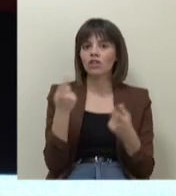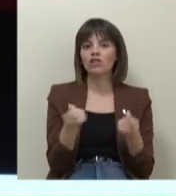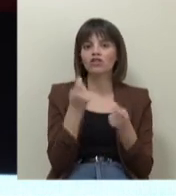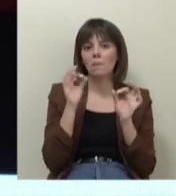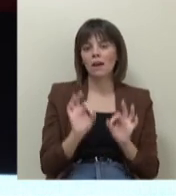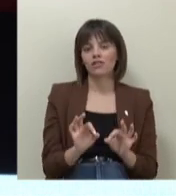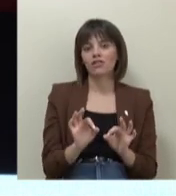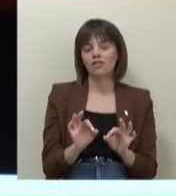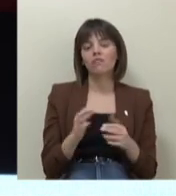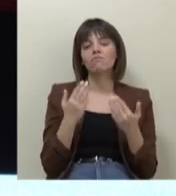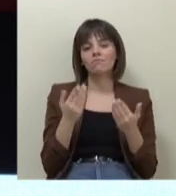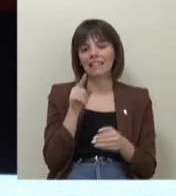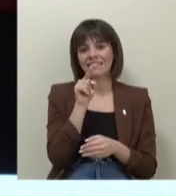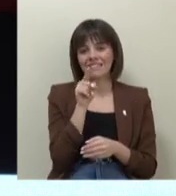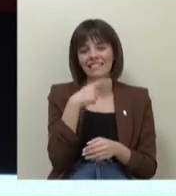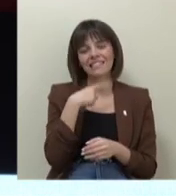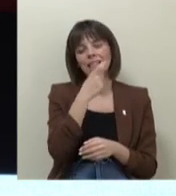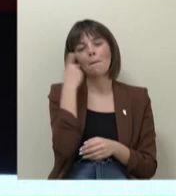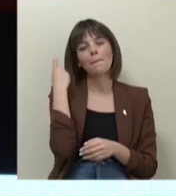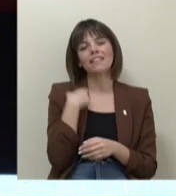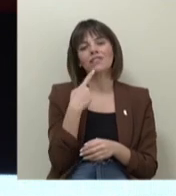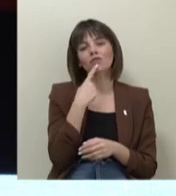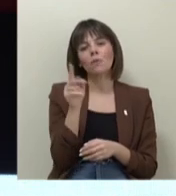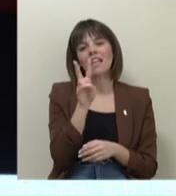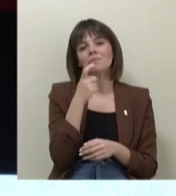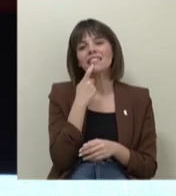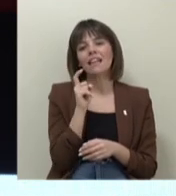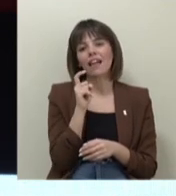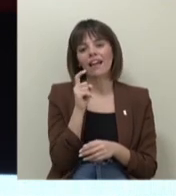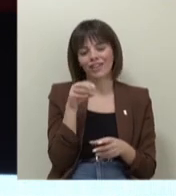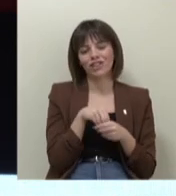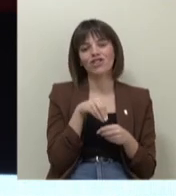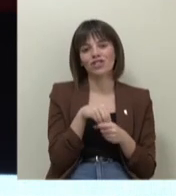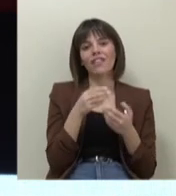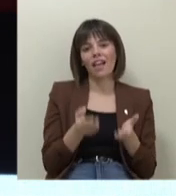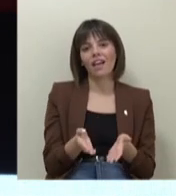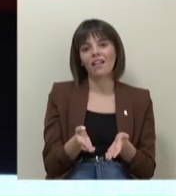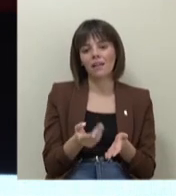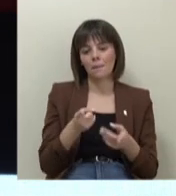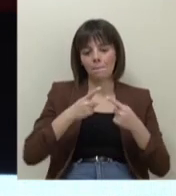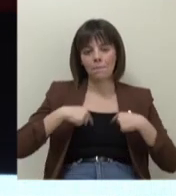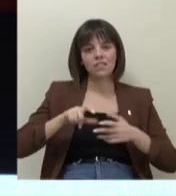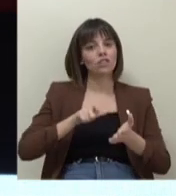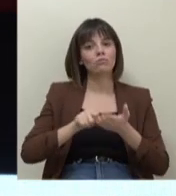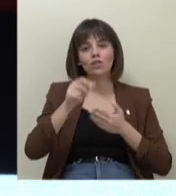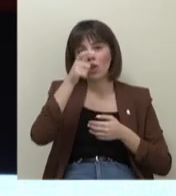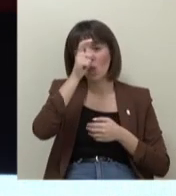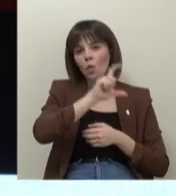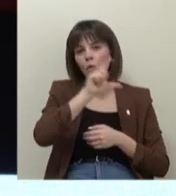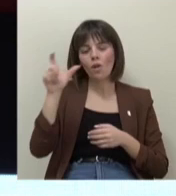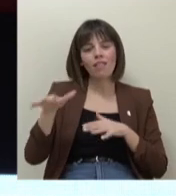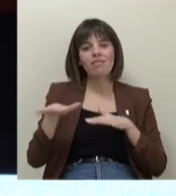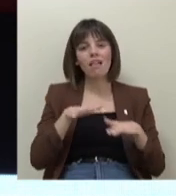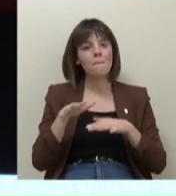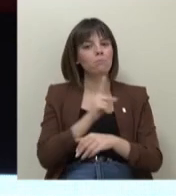başlayacak ve size samimi söylüyorum 20 sene içerisinde biz bütün Türkiye'yi deprem